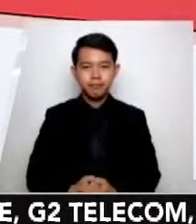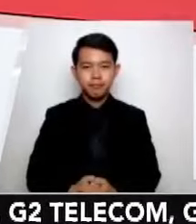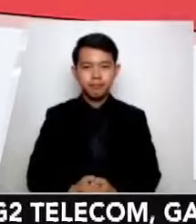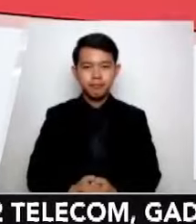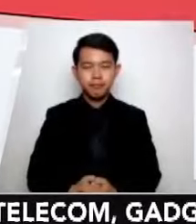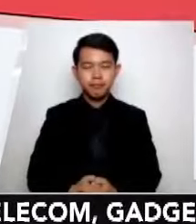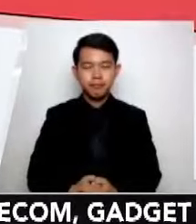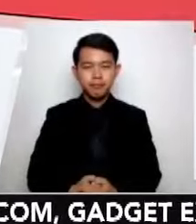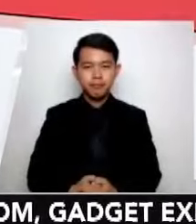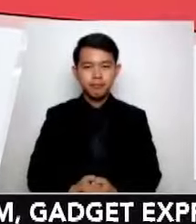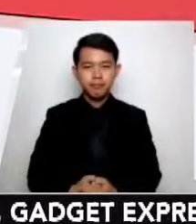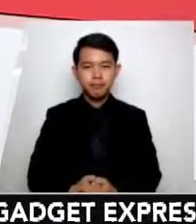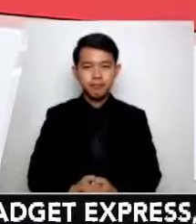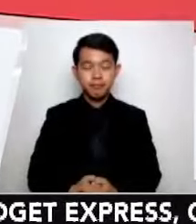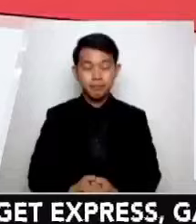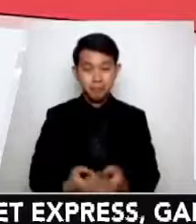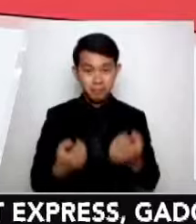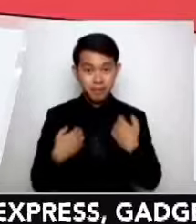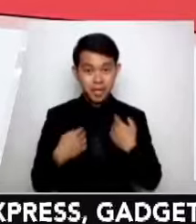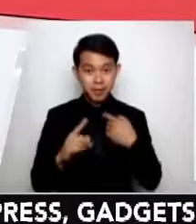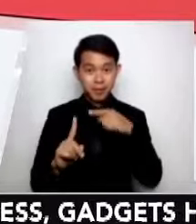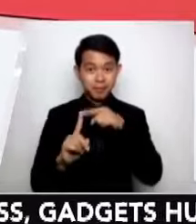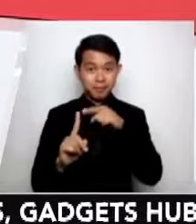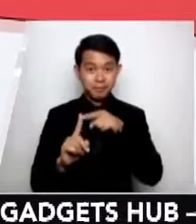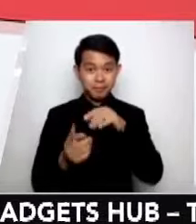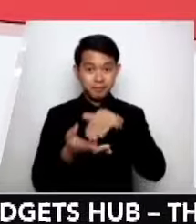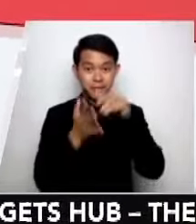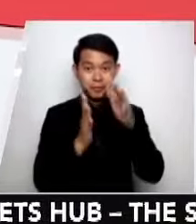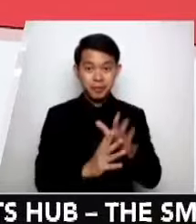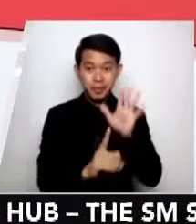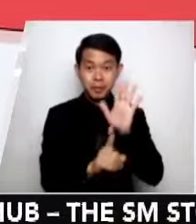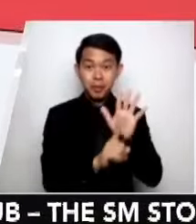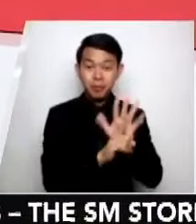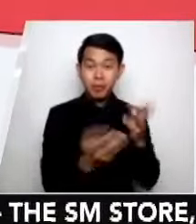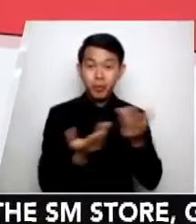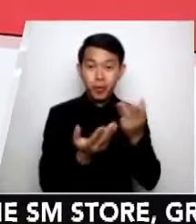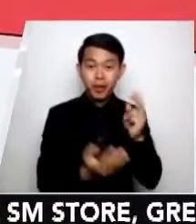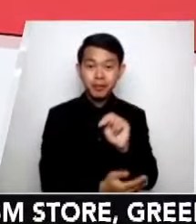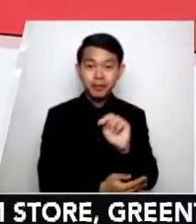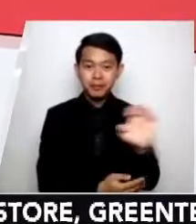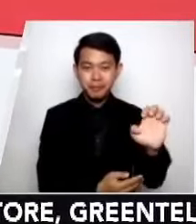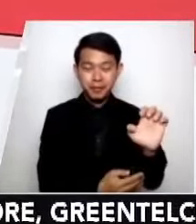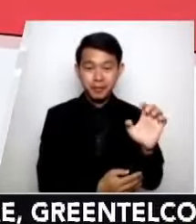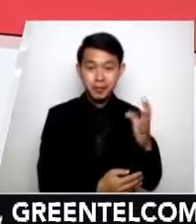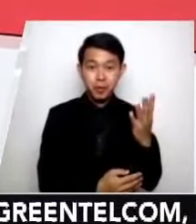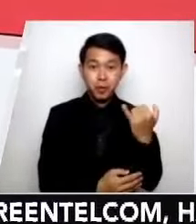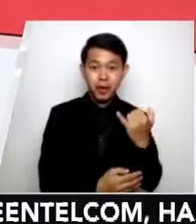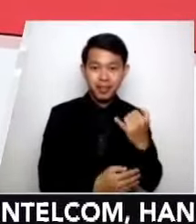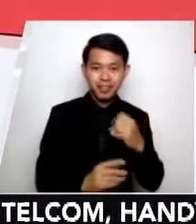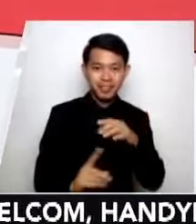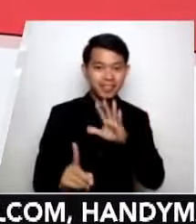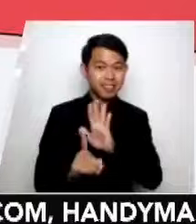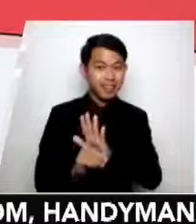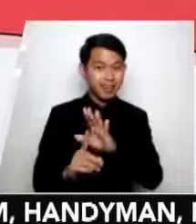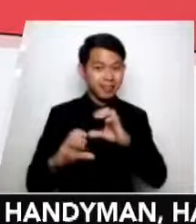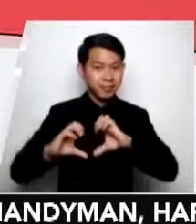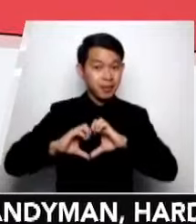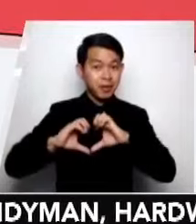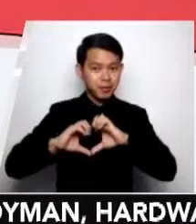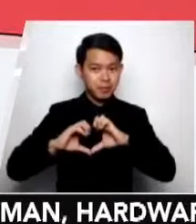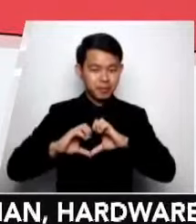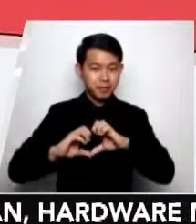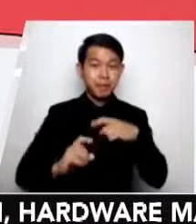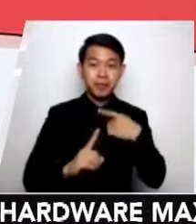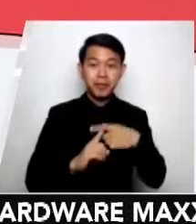isang estudyante mula Nueva Ecija ang viral ngayon dahil Bukod sa pagiging kapuso kaboses din ang ilang kapuso